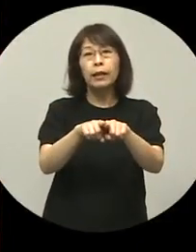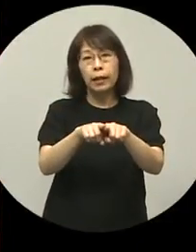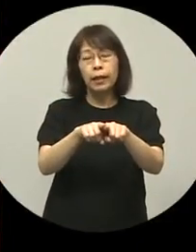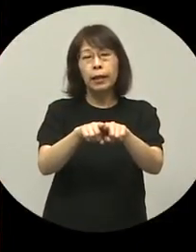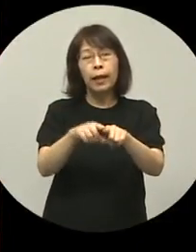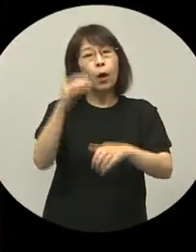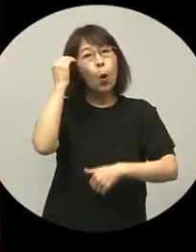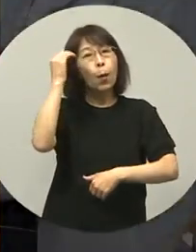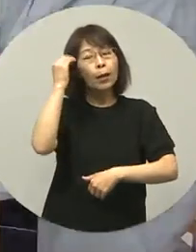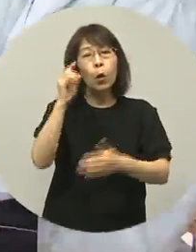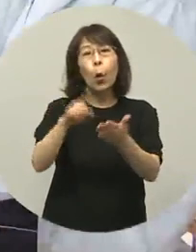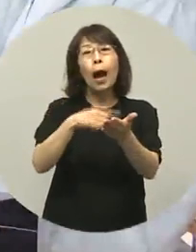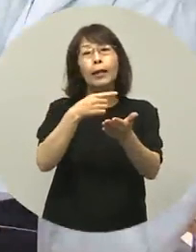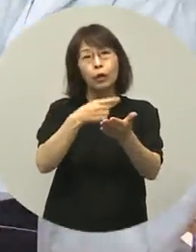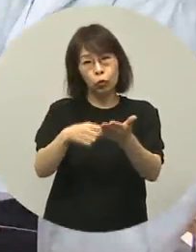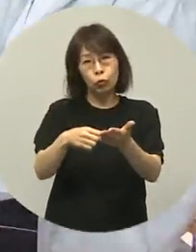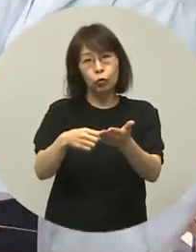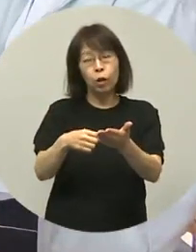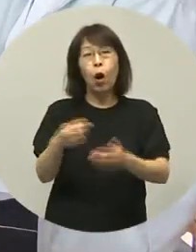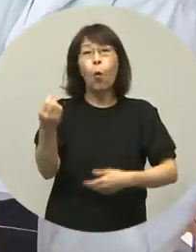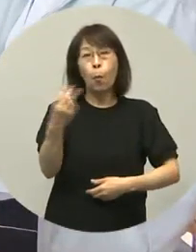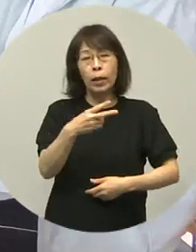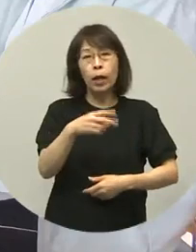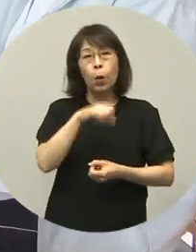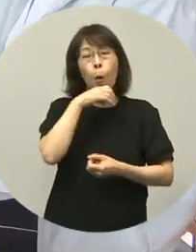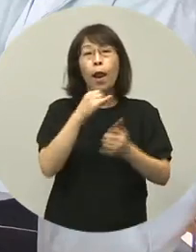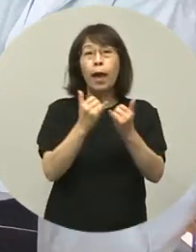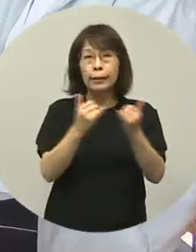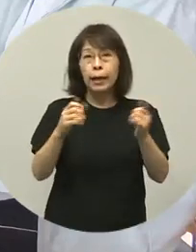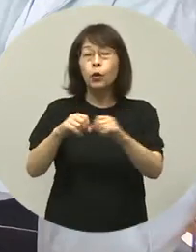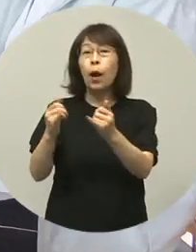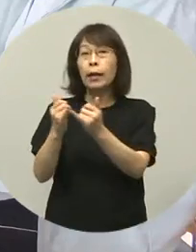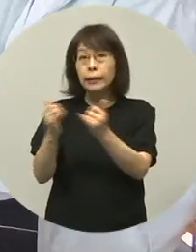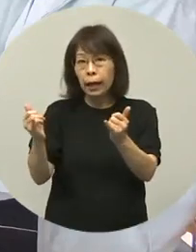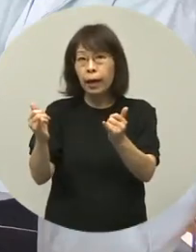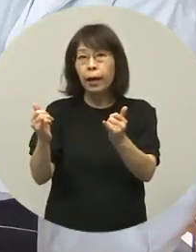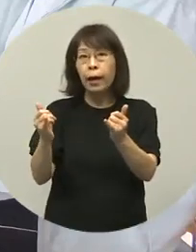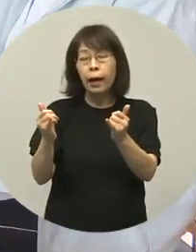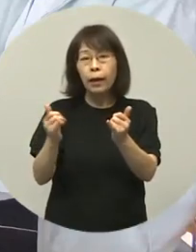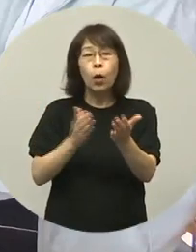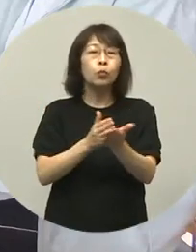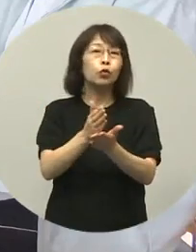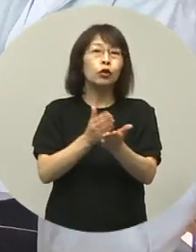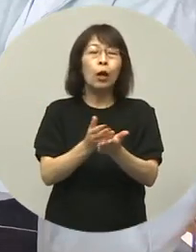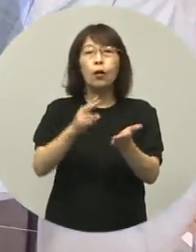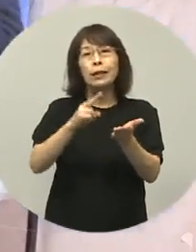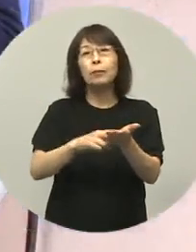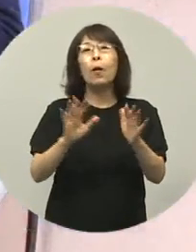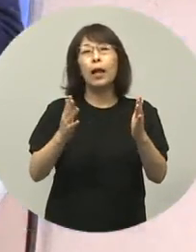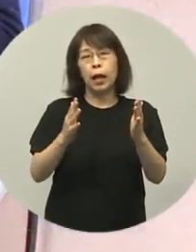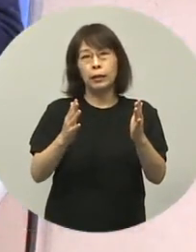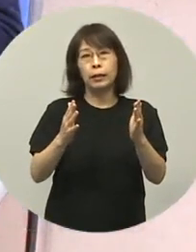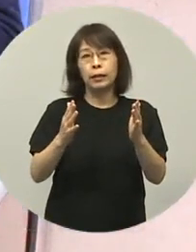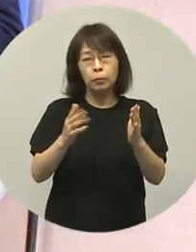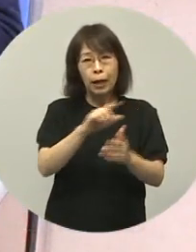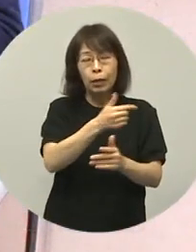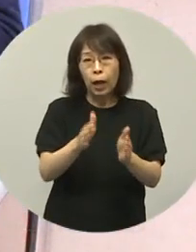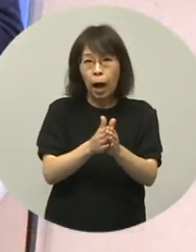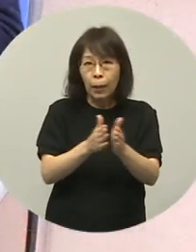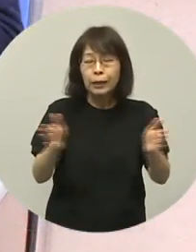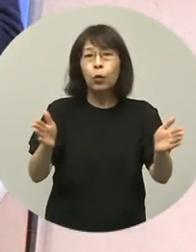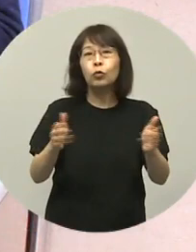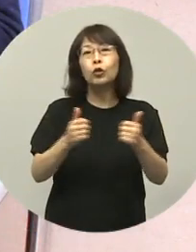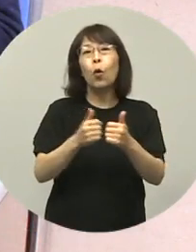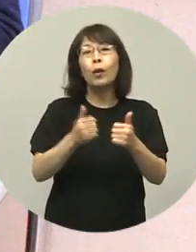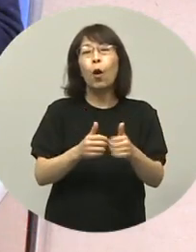りごとを解決していく。また高齢者とか障害者、そういった分野を限定せずにいろいろな方からの相談